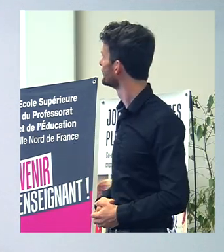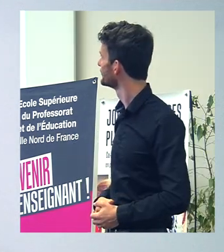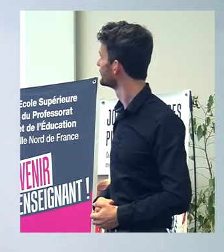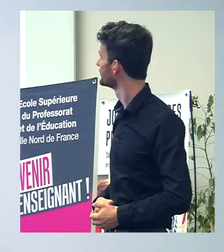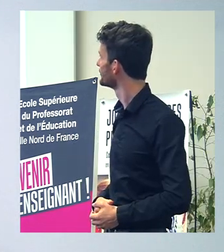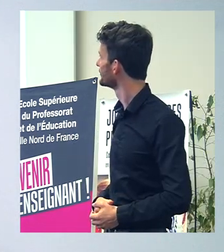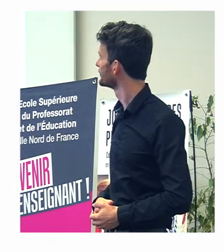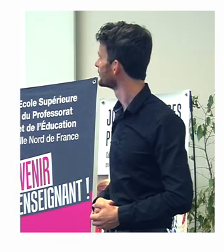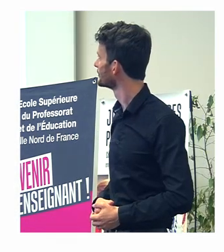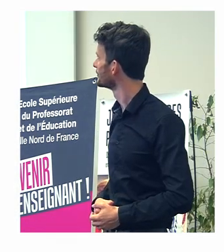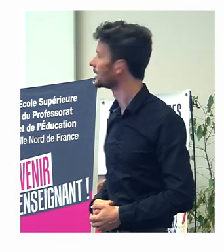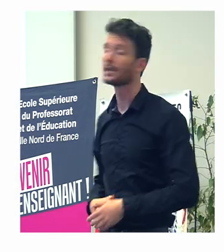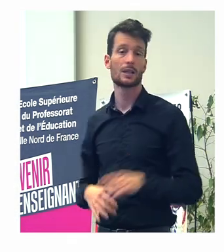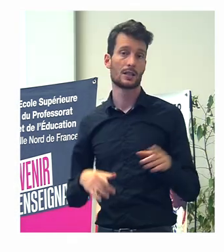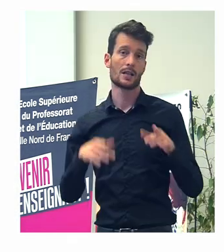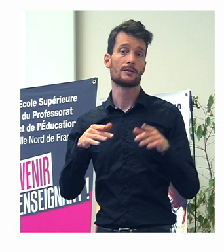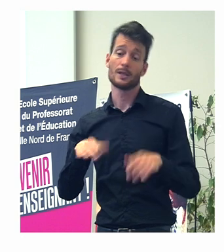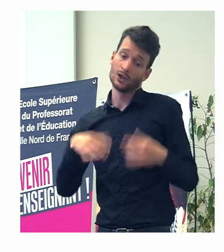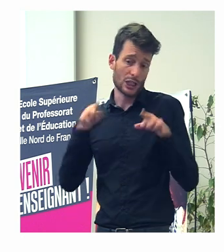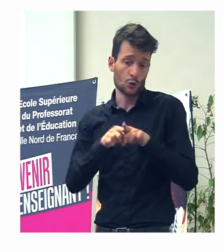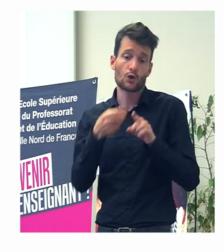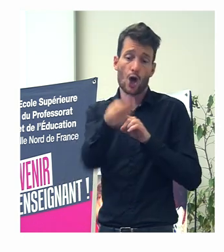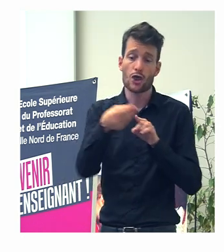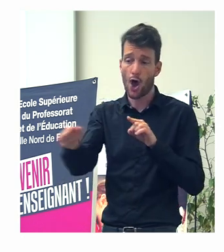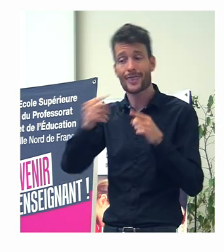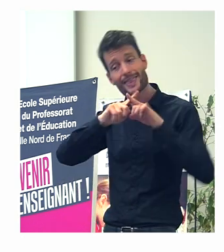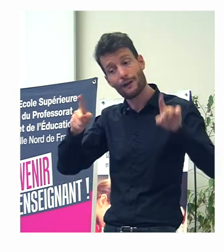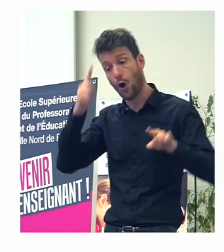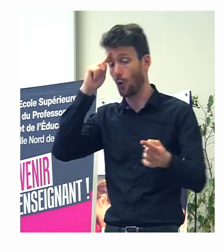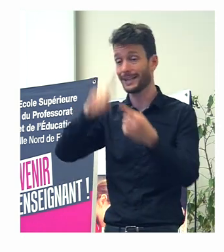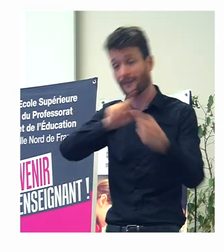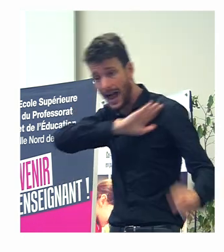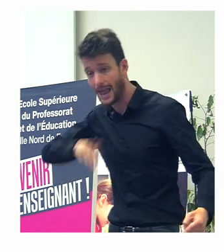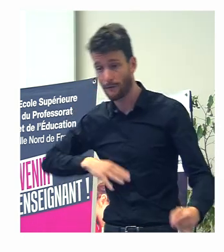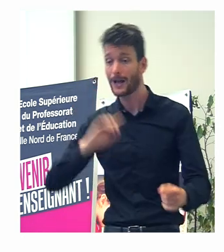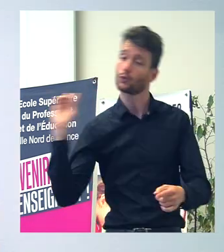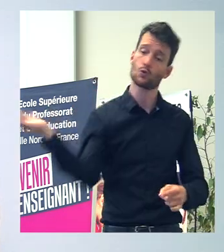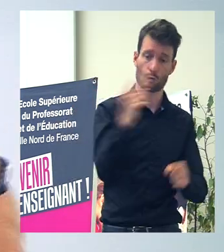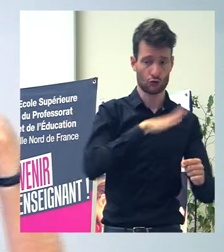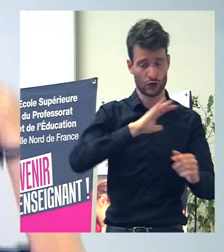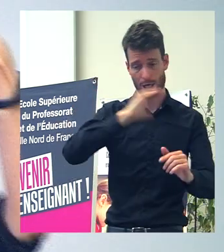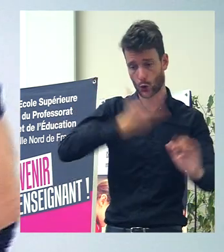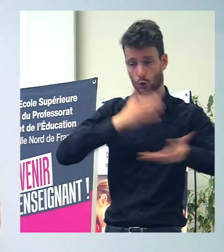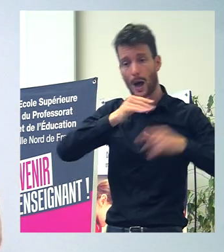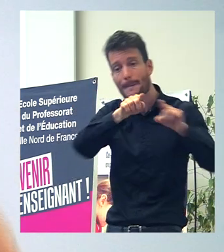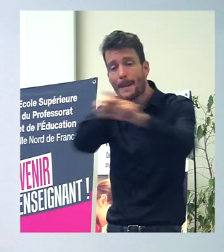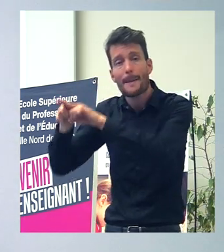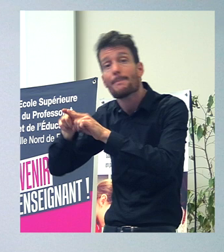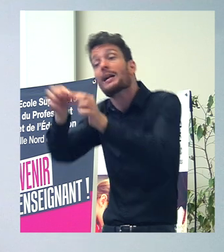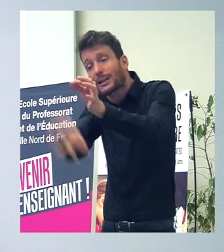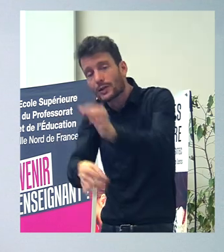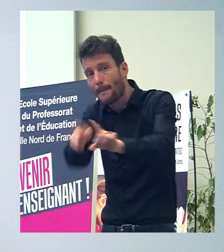c'est juste de ne pas donner la même chose pour qu'à la fin, tout le monde ait la même chose. Donc, égalité de